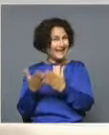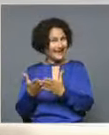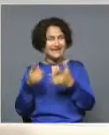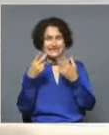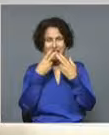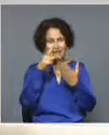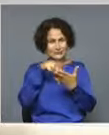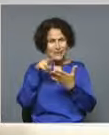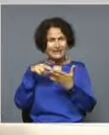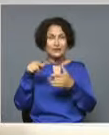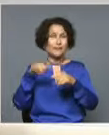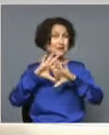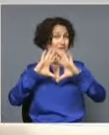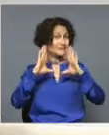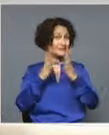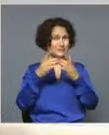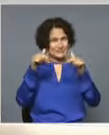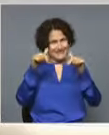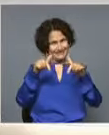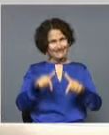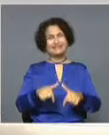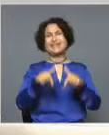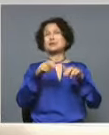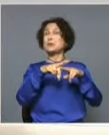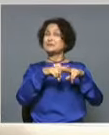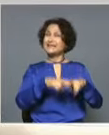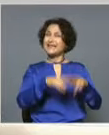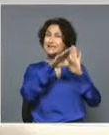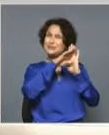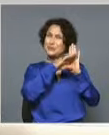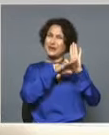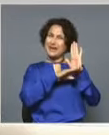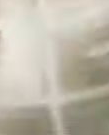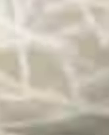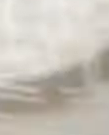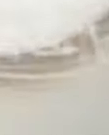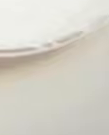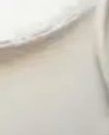Това беше всичко в предаването за днес. Останете с програмата на БНТ2.